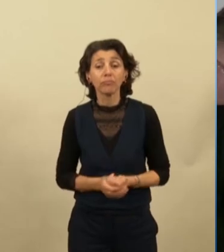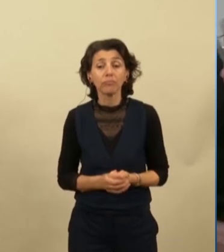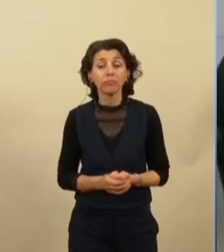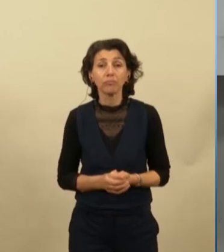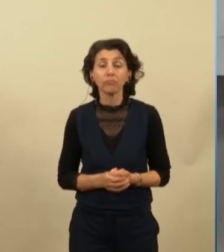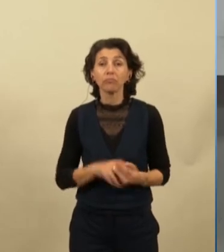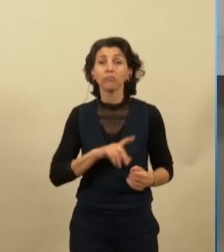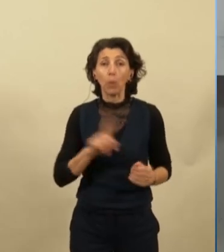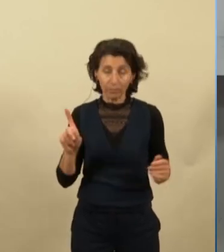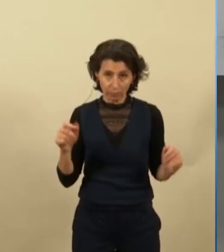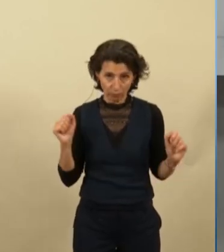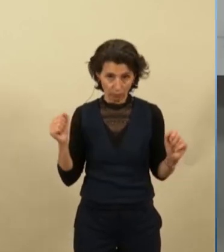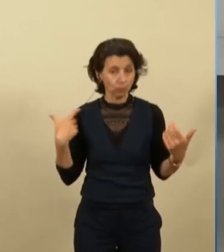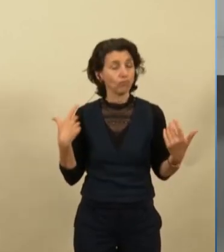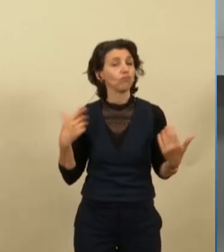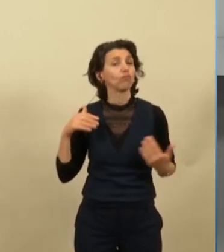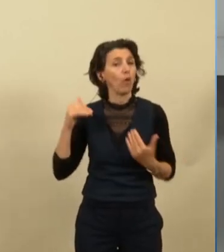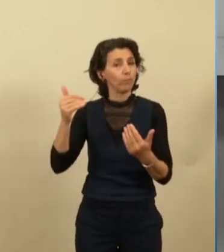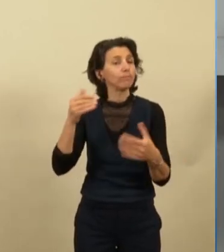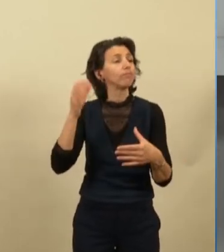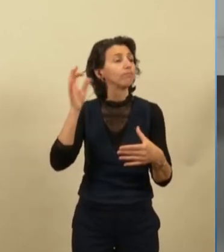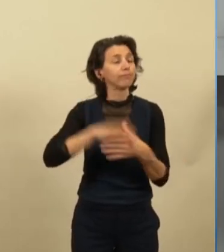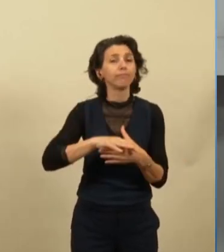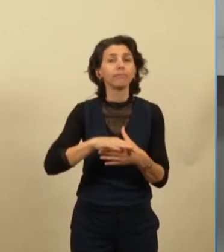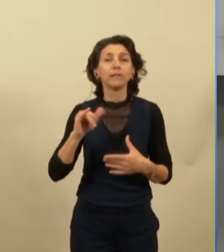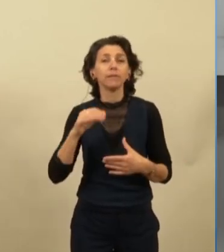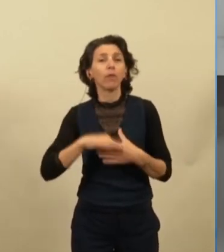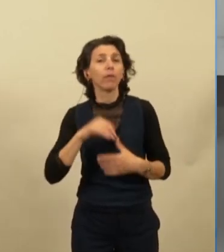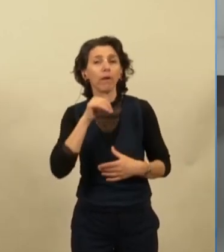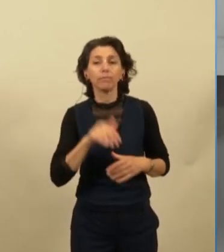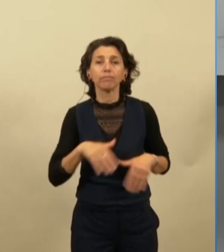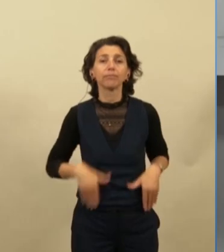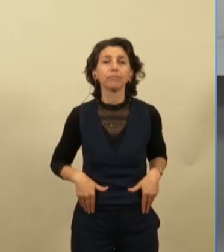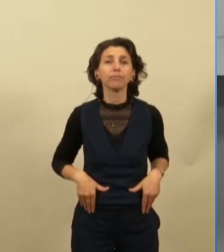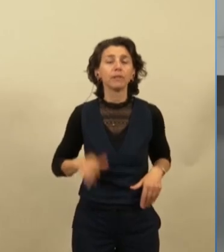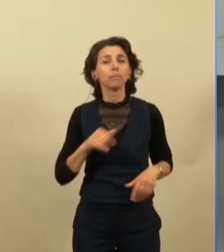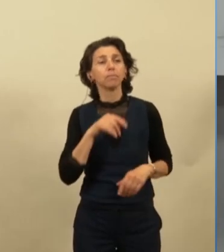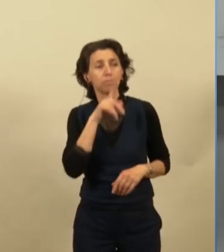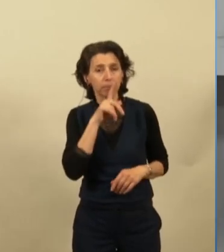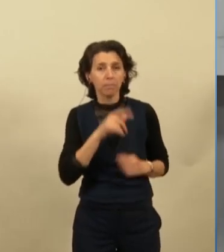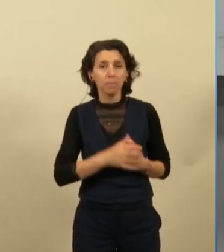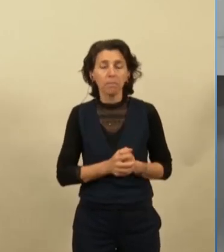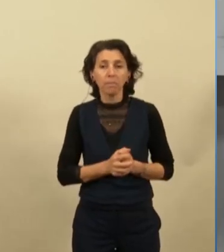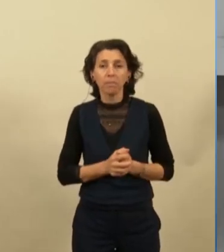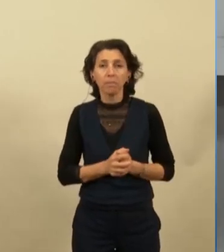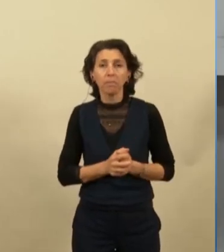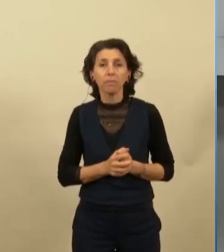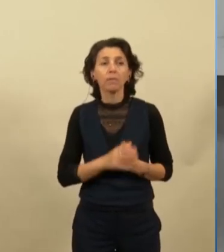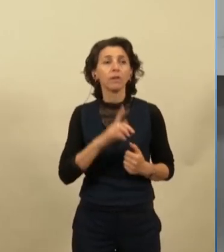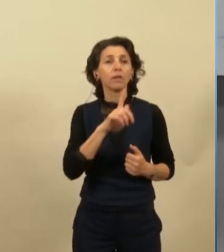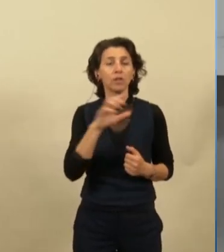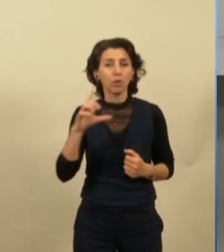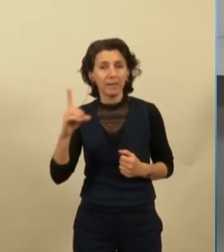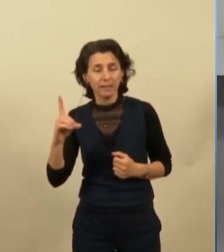non je mets donc on voit qui ne prend pas par au vote qui s'abstient gdes